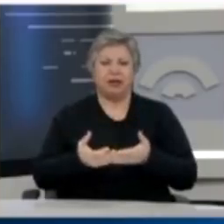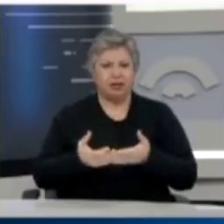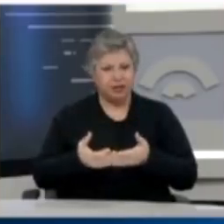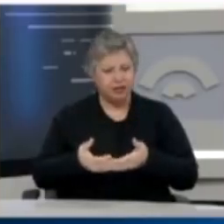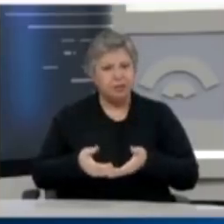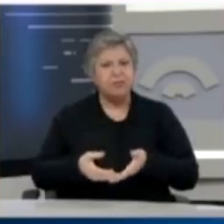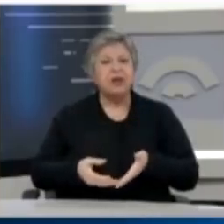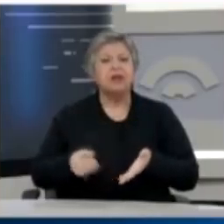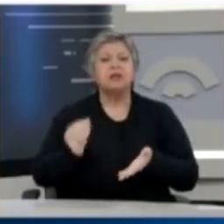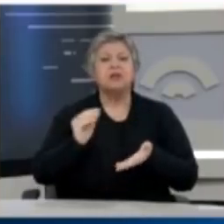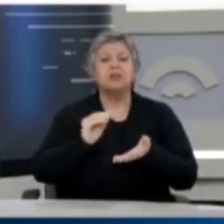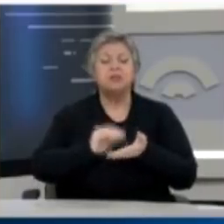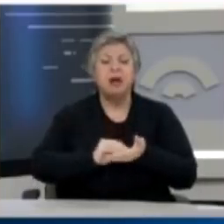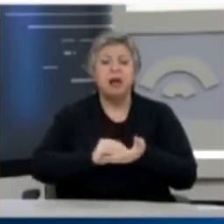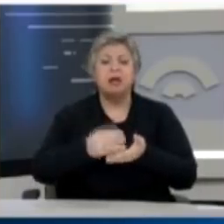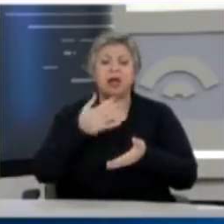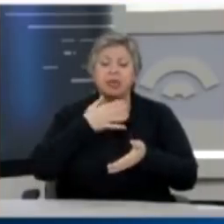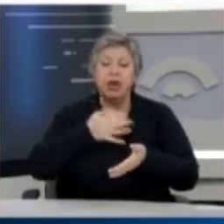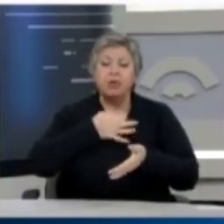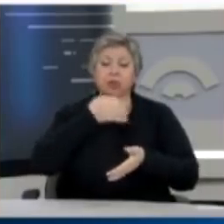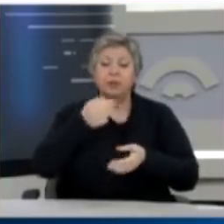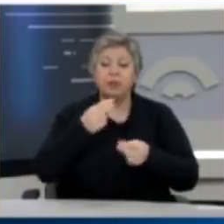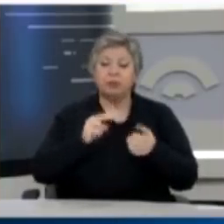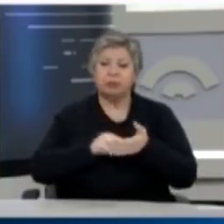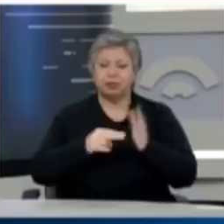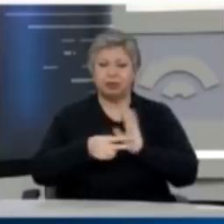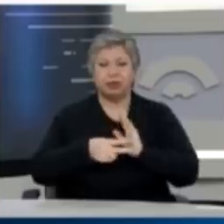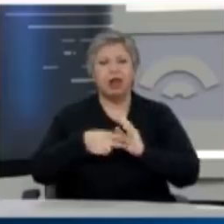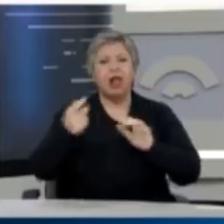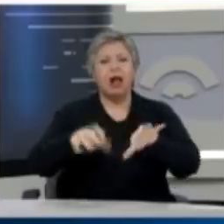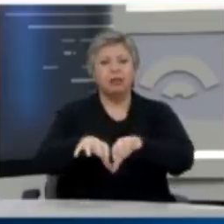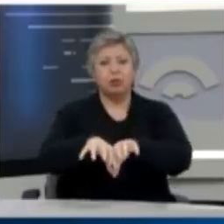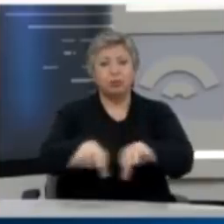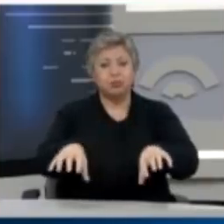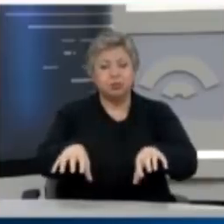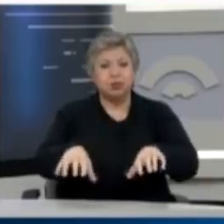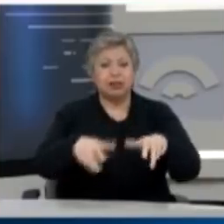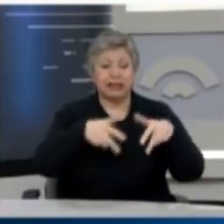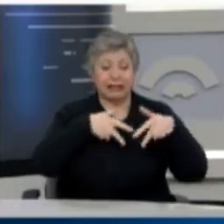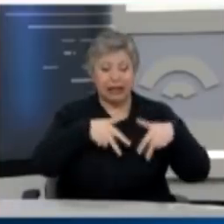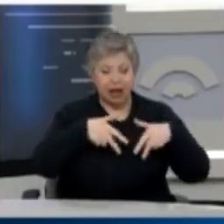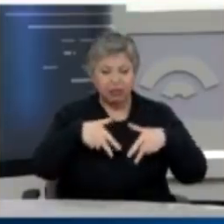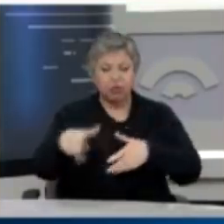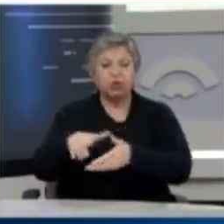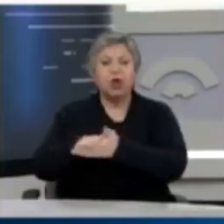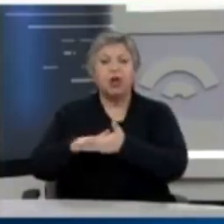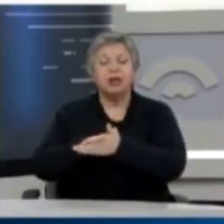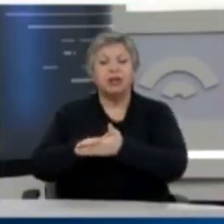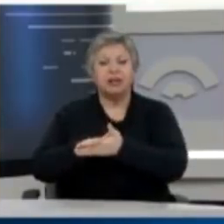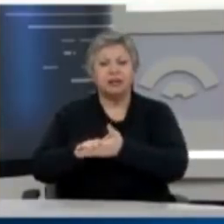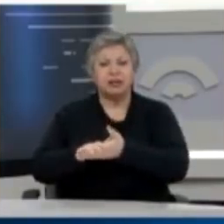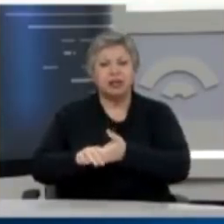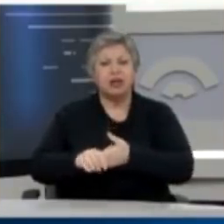μια φορά υπογραμμίζουμε λοιπόν ότι αυτός ο διαχωρισμός κράτους-εκκλησίας σε τίποτα δεν εμποδίζει